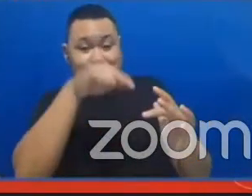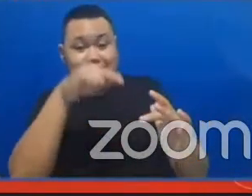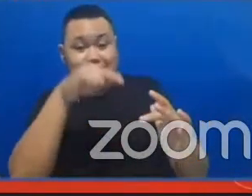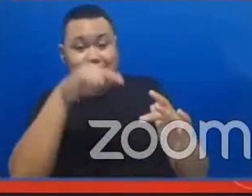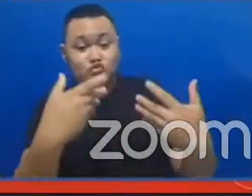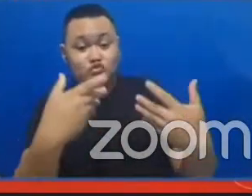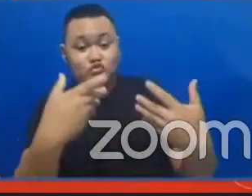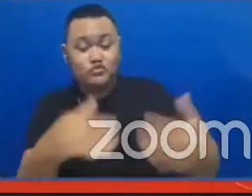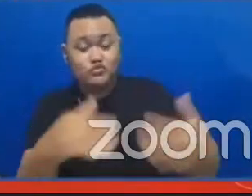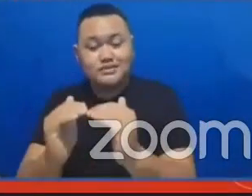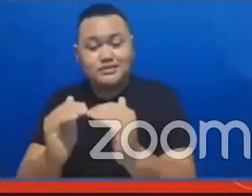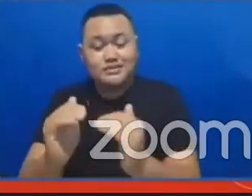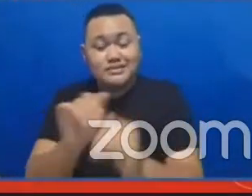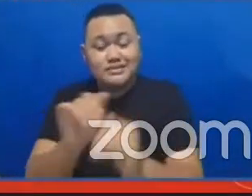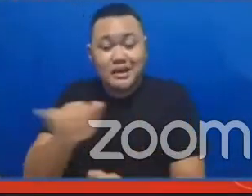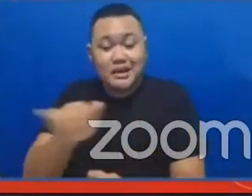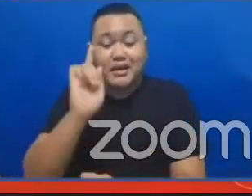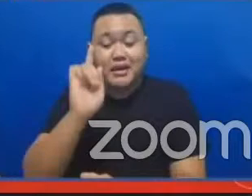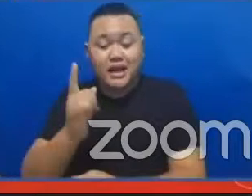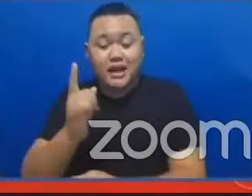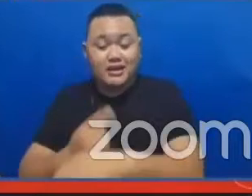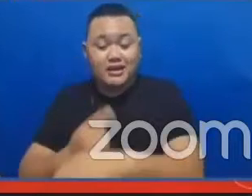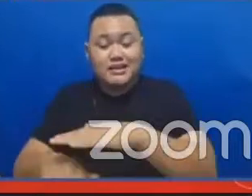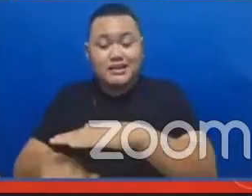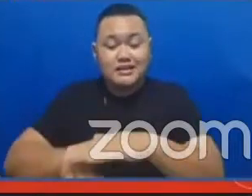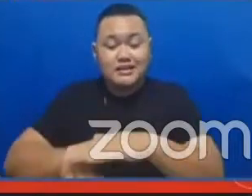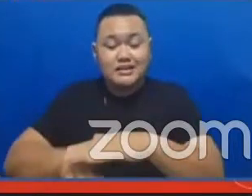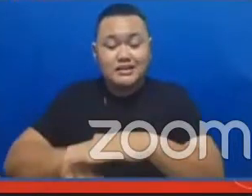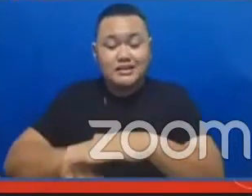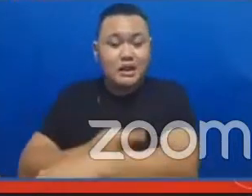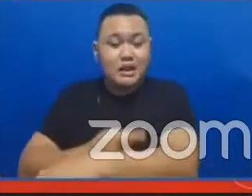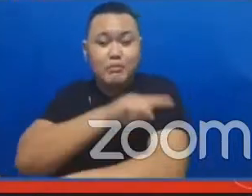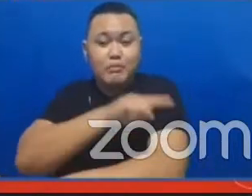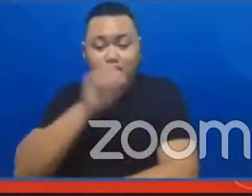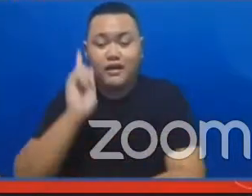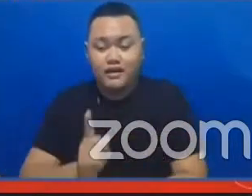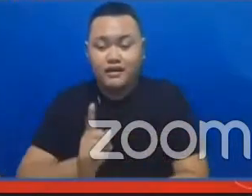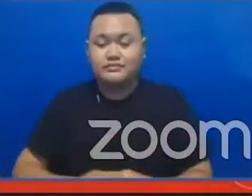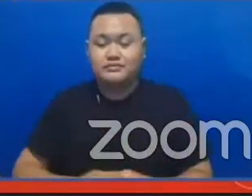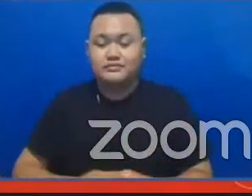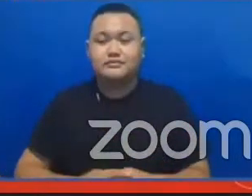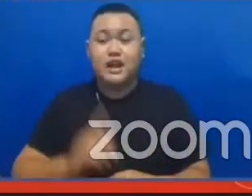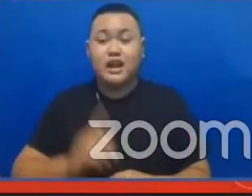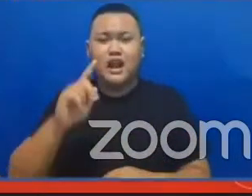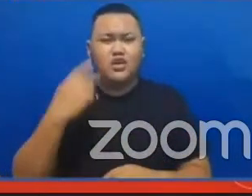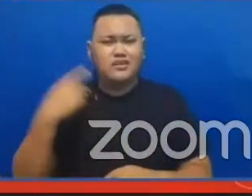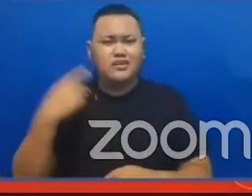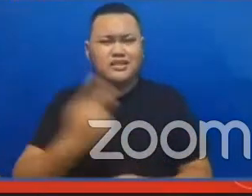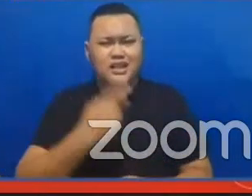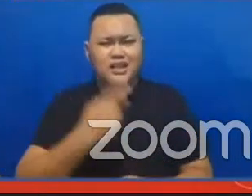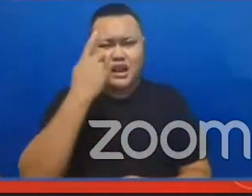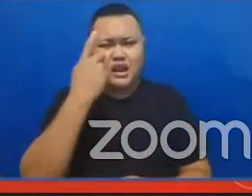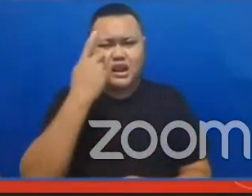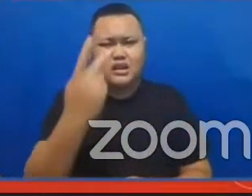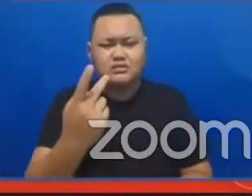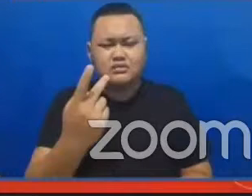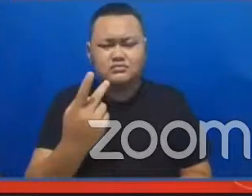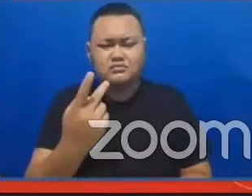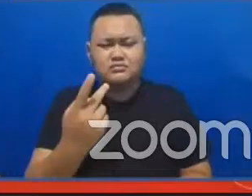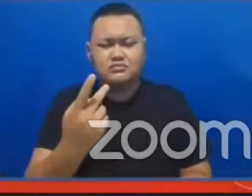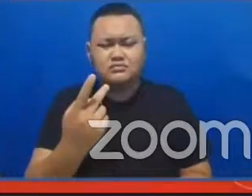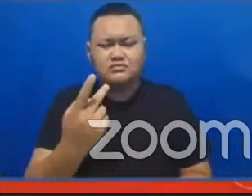dicanangkan sesuai dengan standar kompetensi yang ada? Itu, kalau kita melihat dan kalau saya melihat